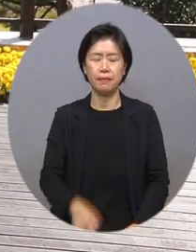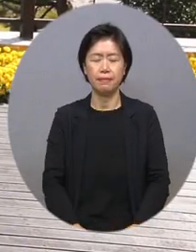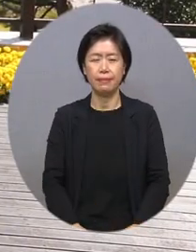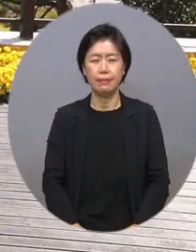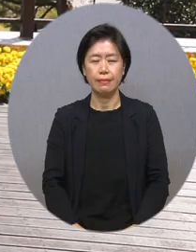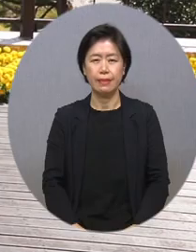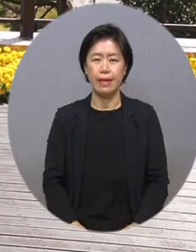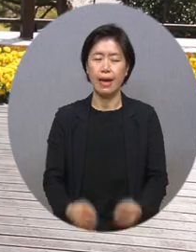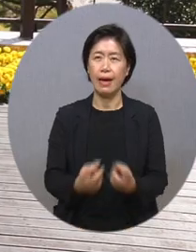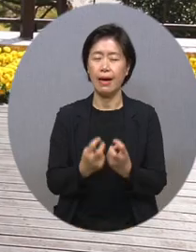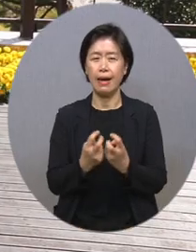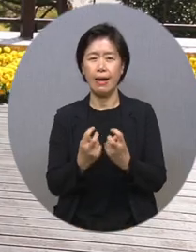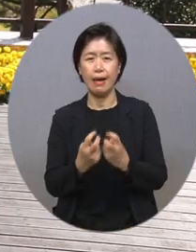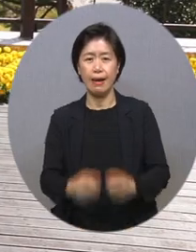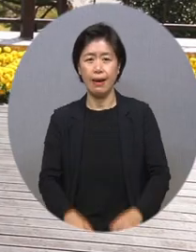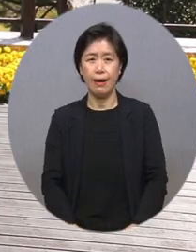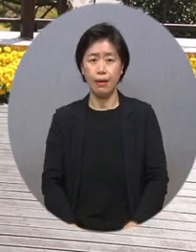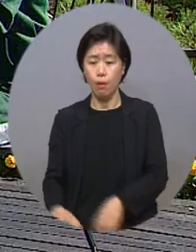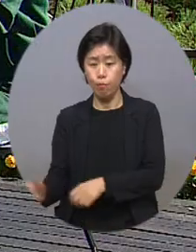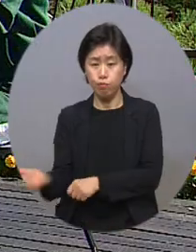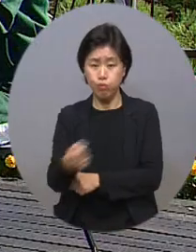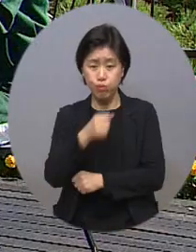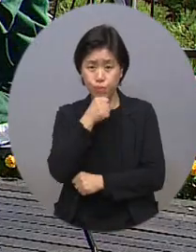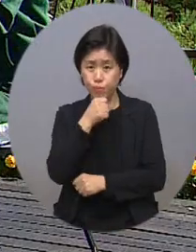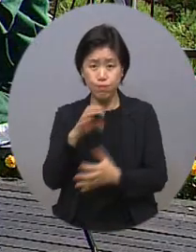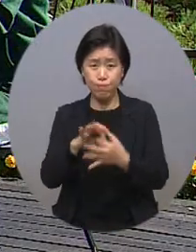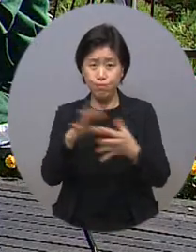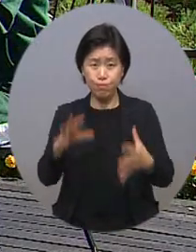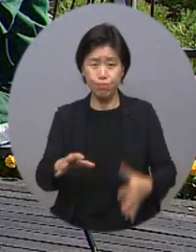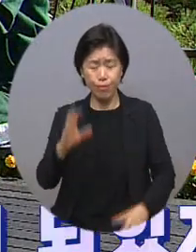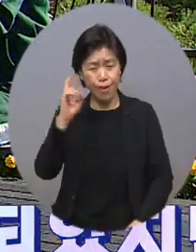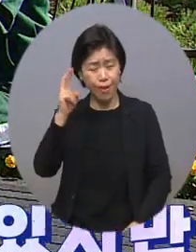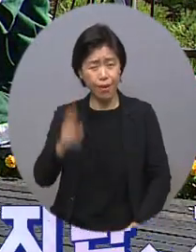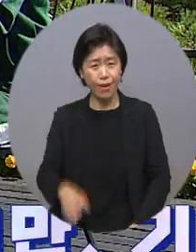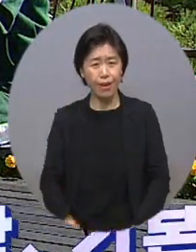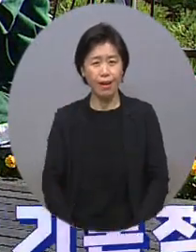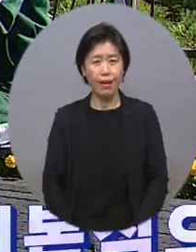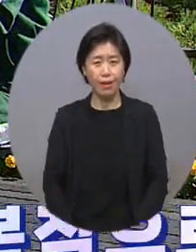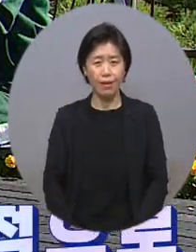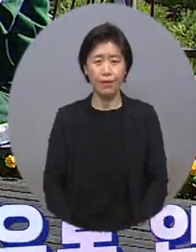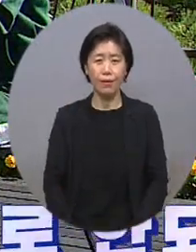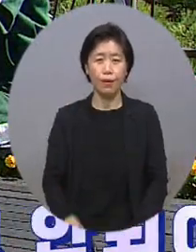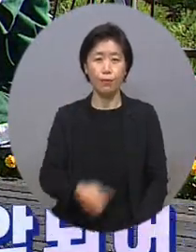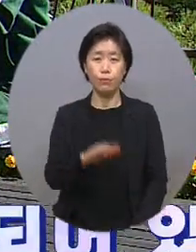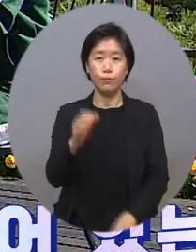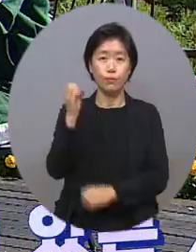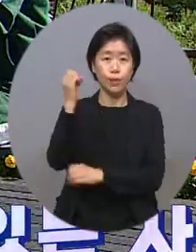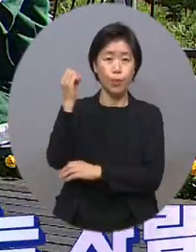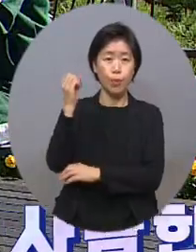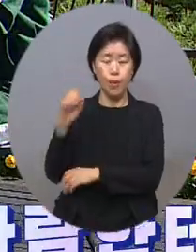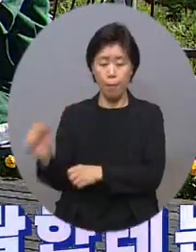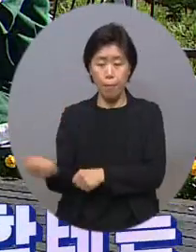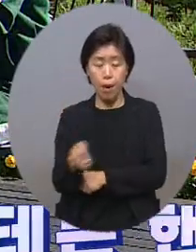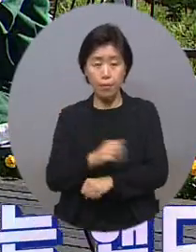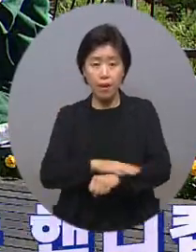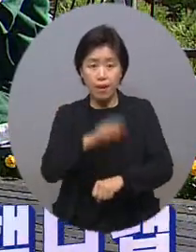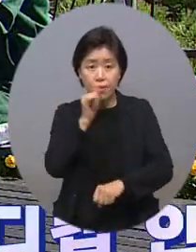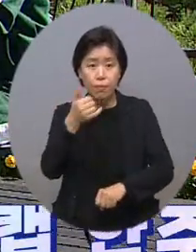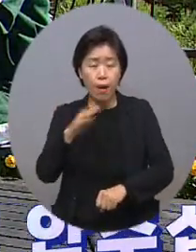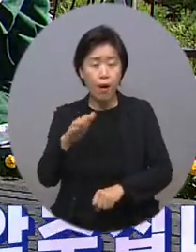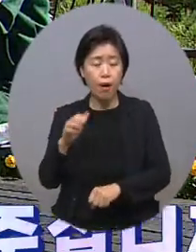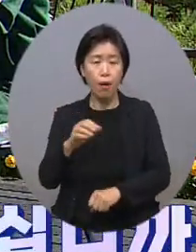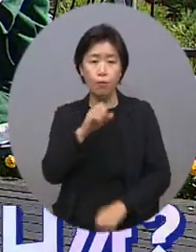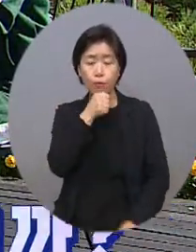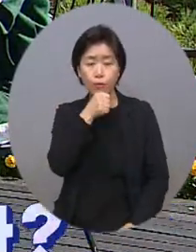이건 뭐 골프 실력이랑 크게 관계가 없네. 아니 그게 아니고 오기는 기본적으로 돼 있지만 기본적으로 안 돼 있는